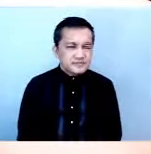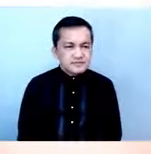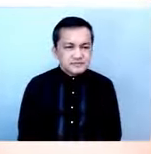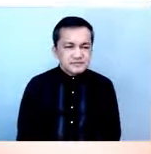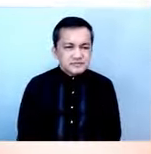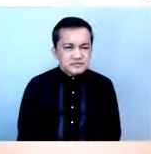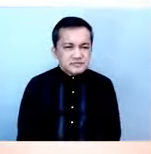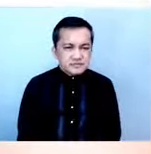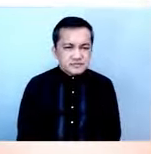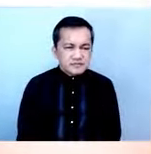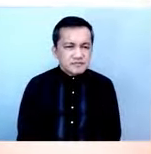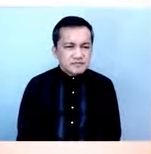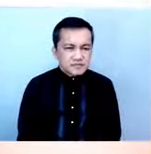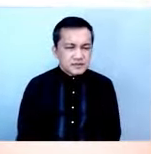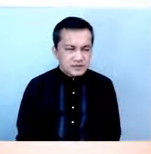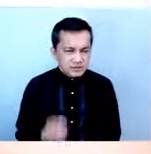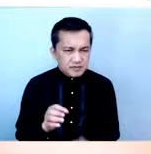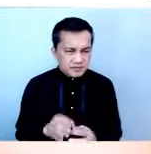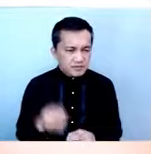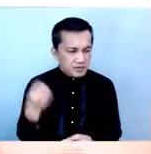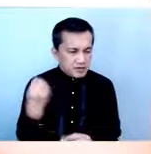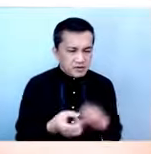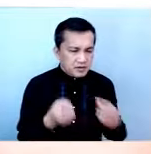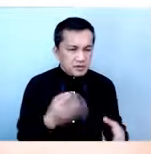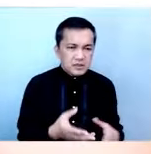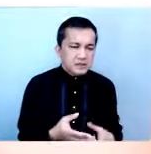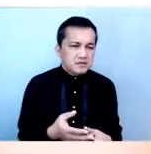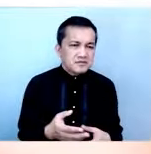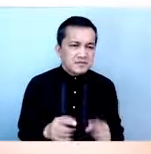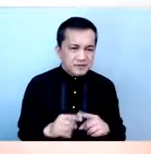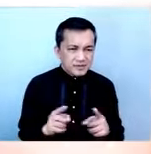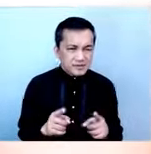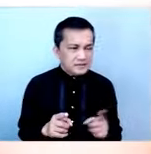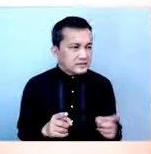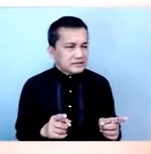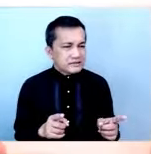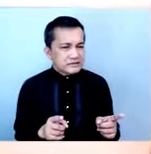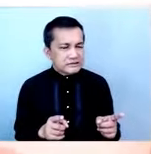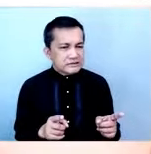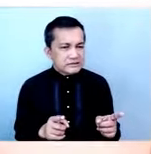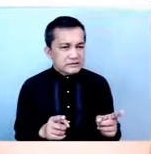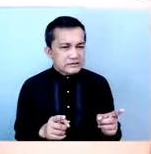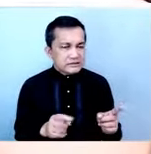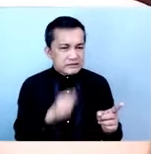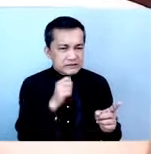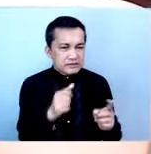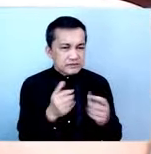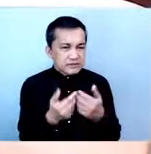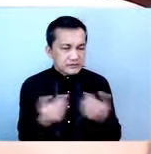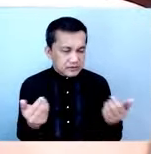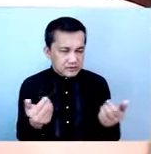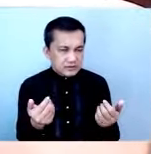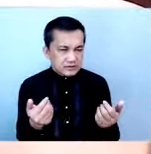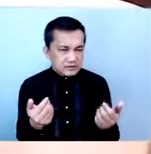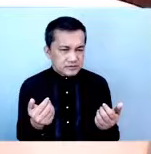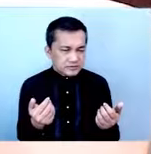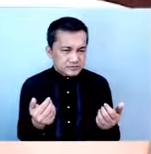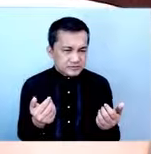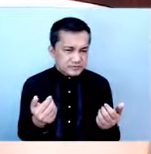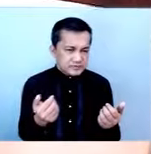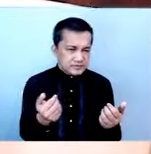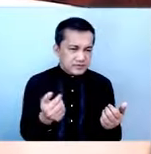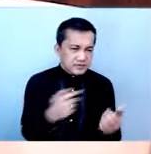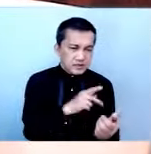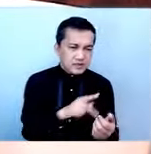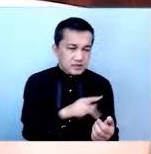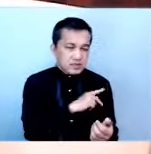person. Kasi si Margaret, mapagbigay siyang tao. Kaya lang, di ba, hindi na niya tuloy ma-separate doon sa kanyang personalidad,